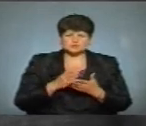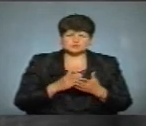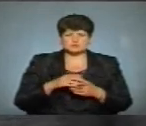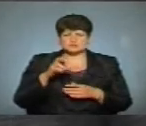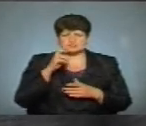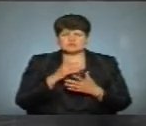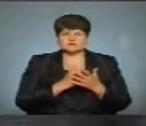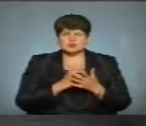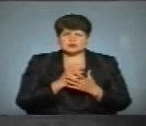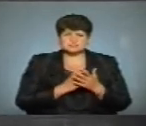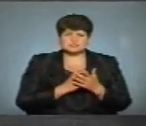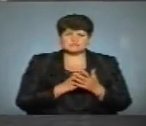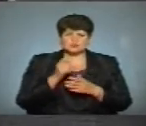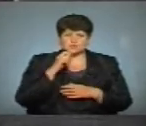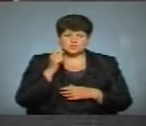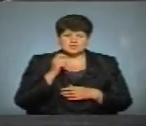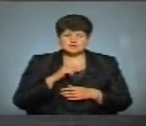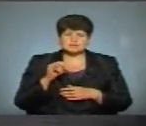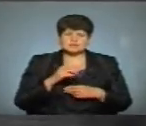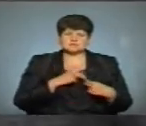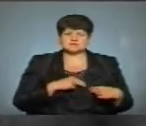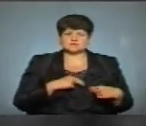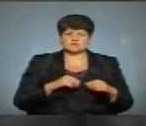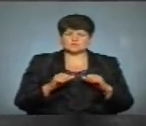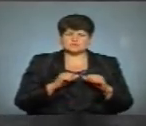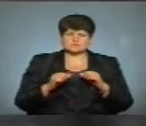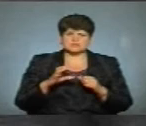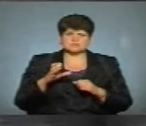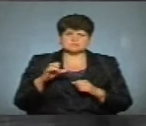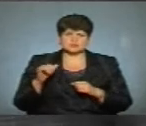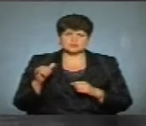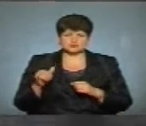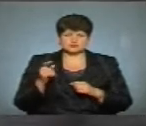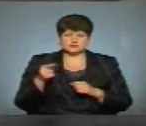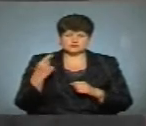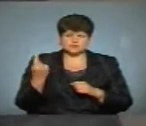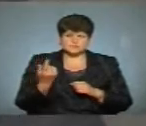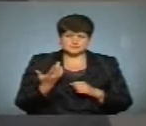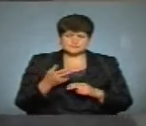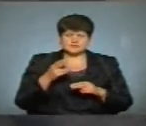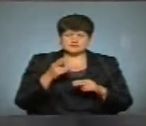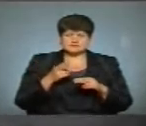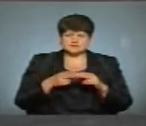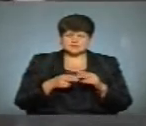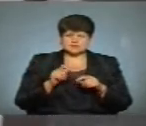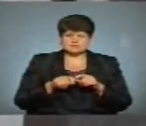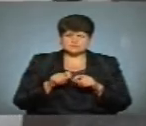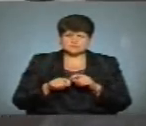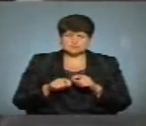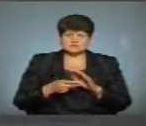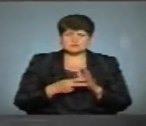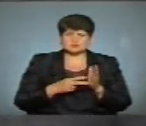Державного резерву України та працівників управління Служби безпеки в Тернопільській області. Закінчення зазначеної інвентаризації